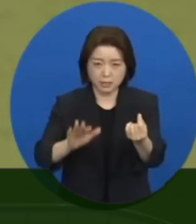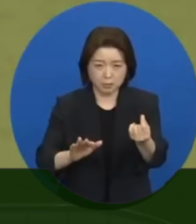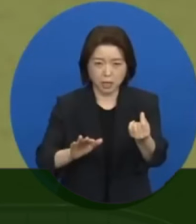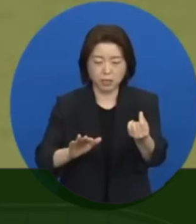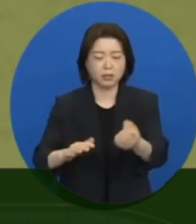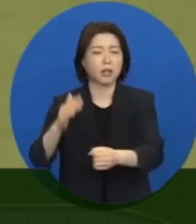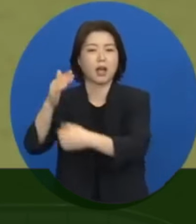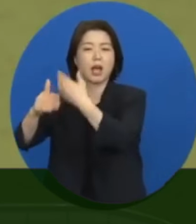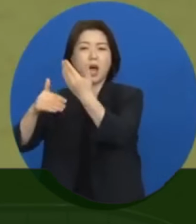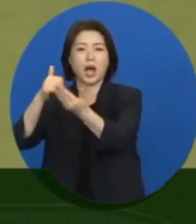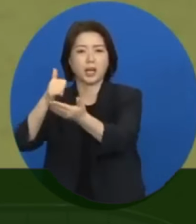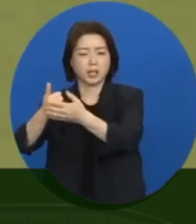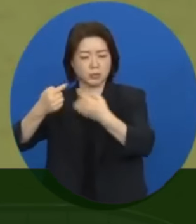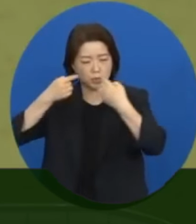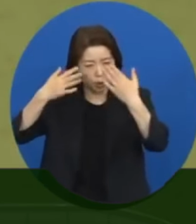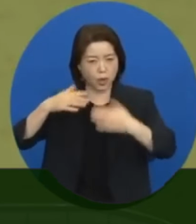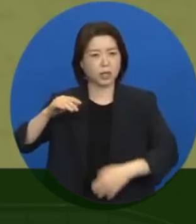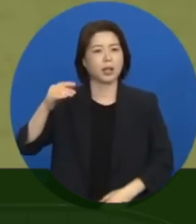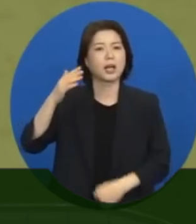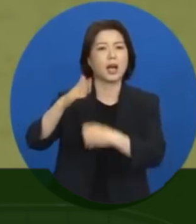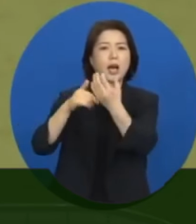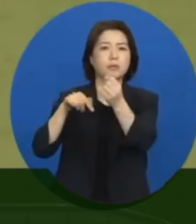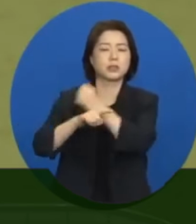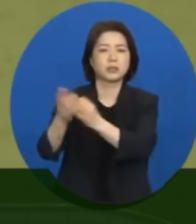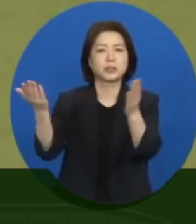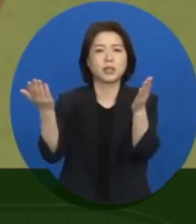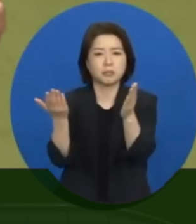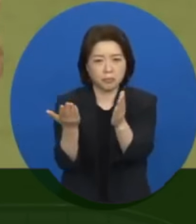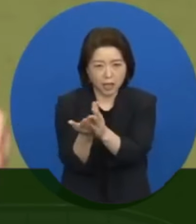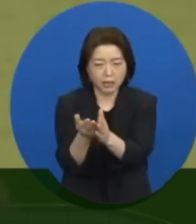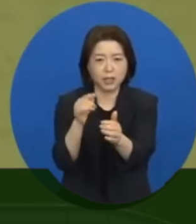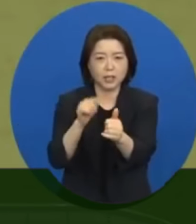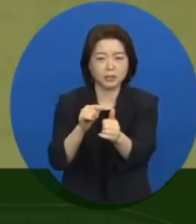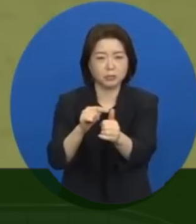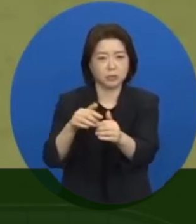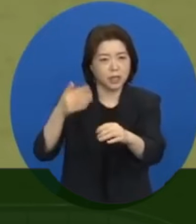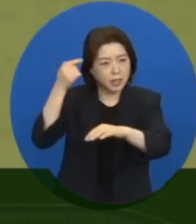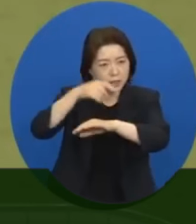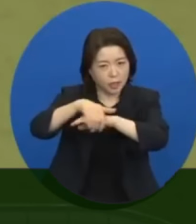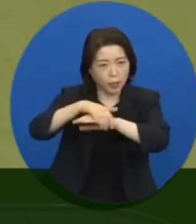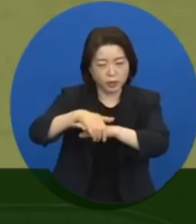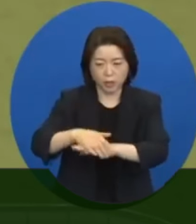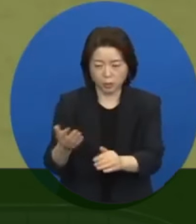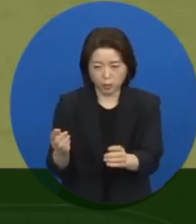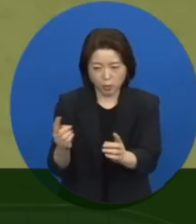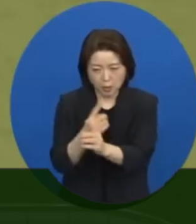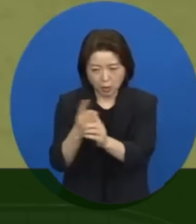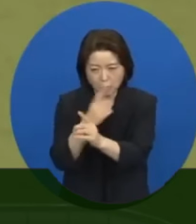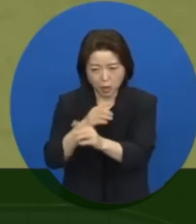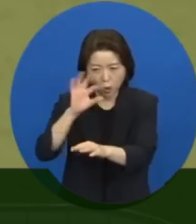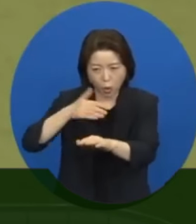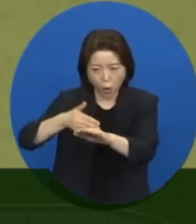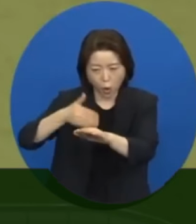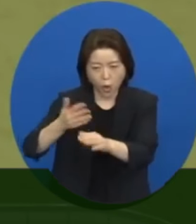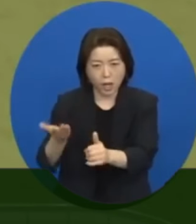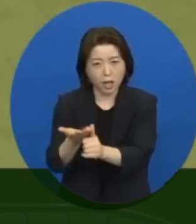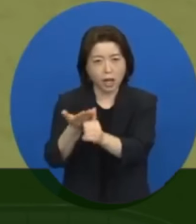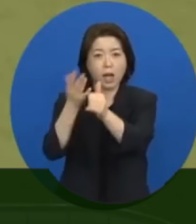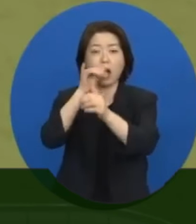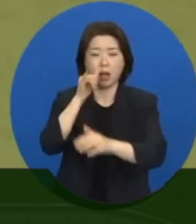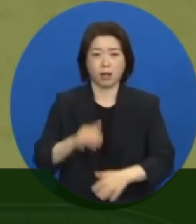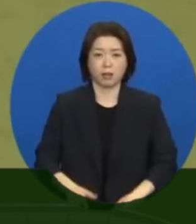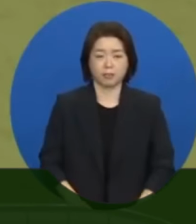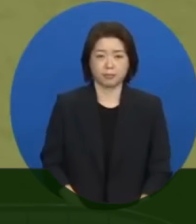다윗을 그분의 뜻에 맞추 그를 비정하고 계셨습니다 사랑하는 여러분 혹시 여러분을 알아주지 않는 것 같습니까